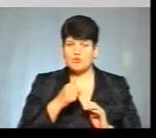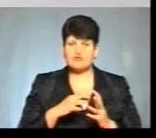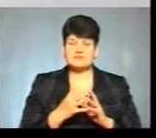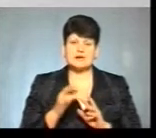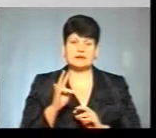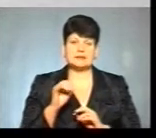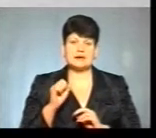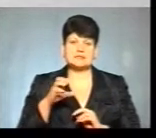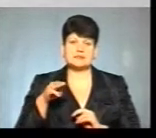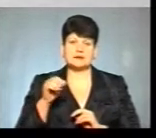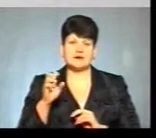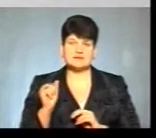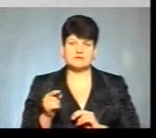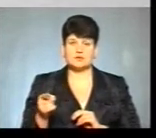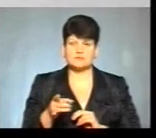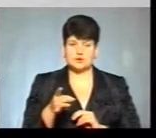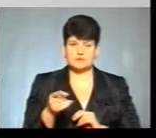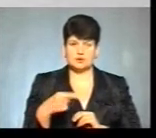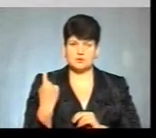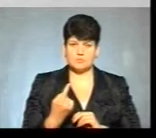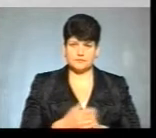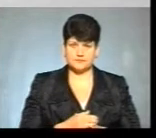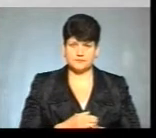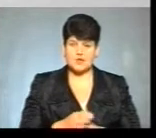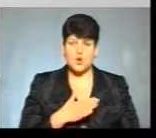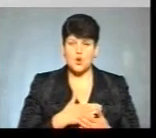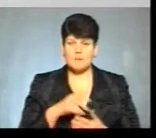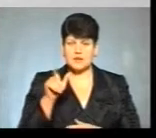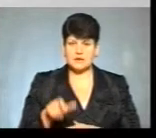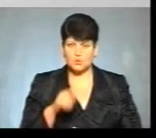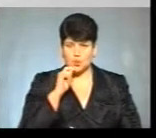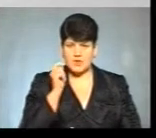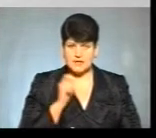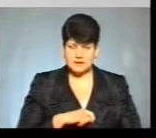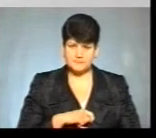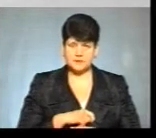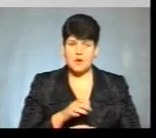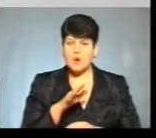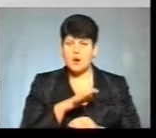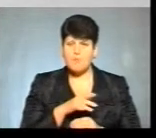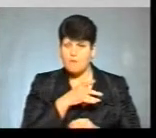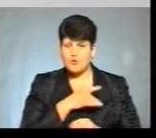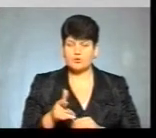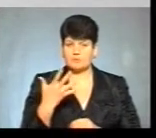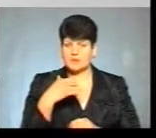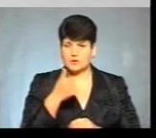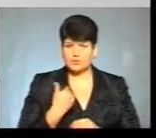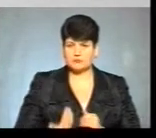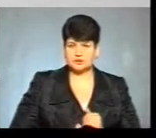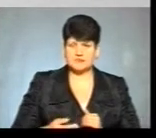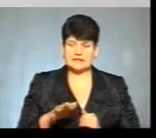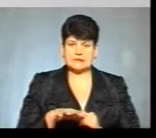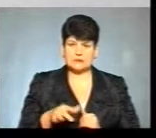Настасів Тернопільського району Тернопільської області. Громадянин України. Протягом останніх 5 років проживає на